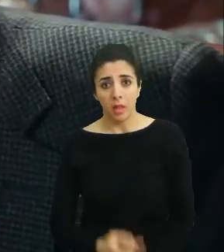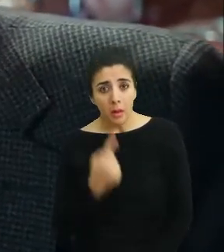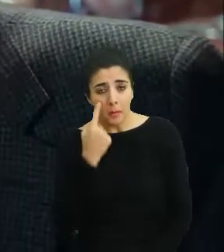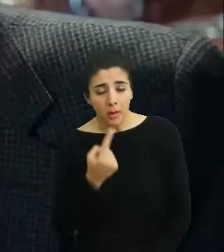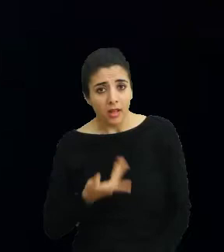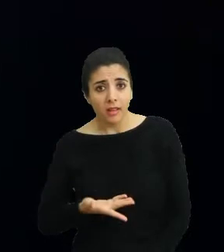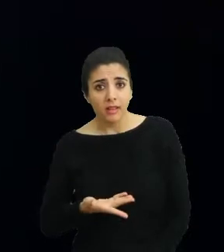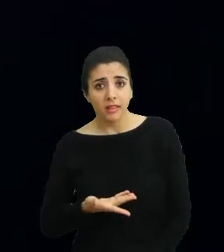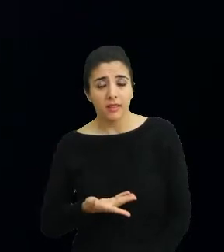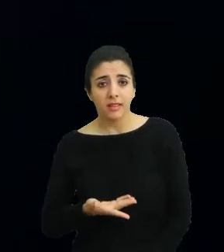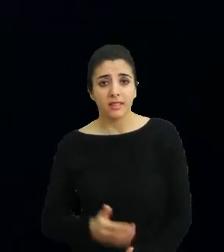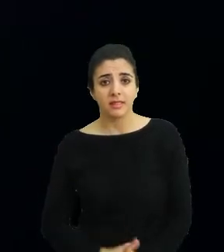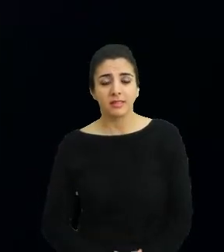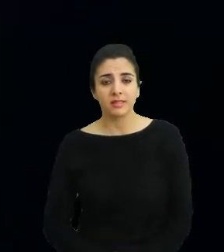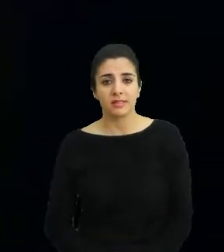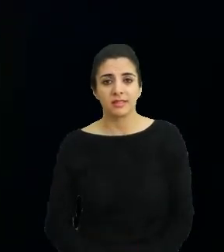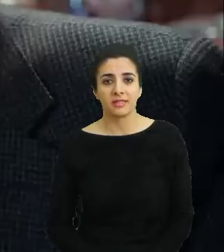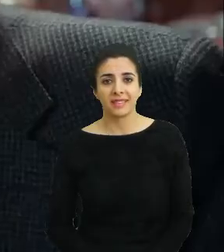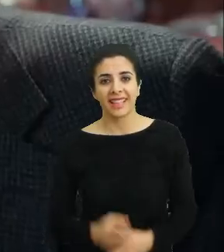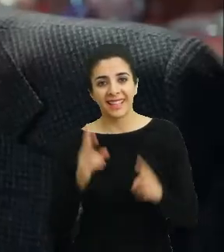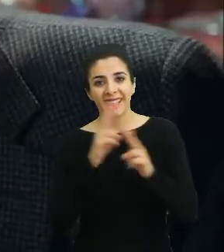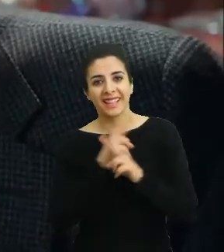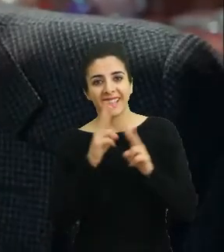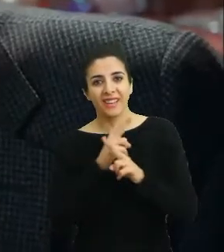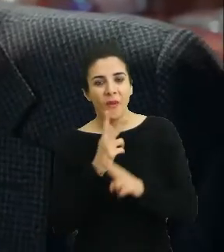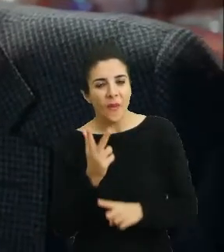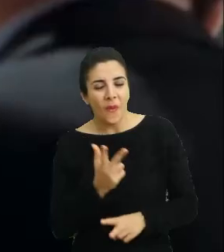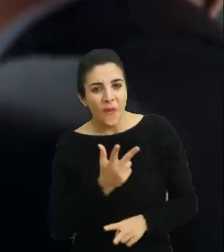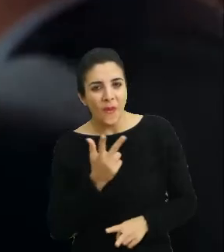Bak. Erdem'in eli Naciye'nin karnında.